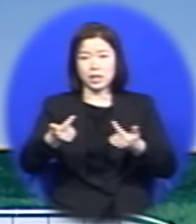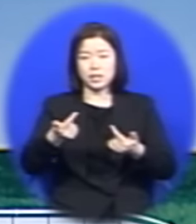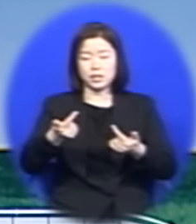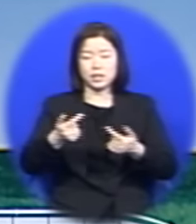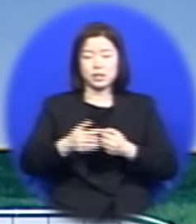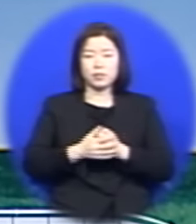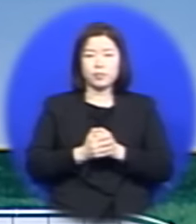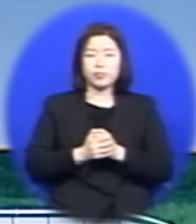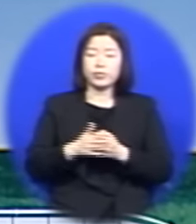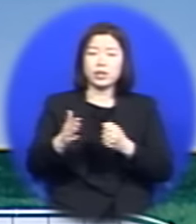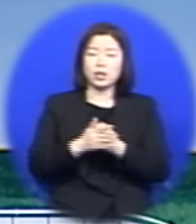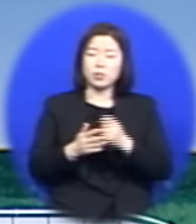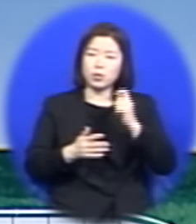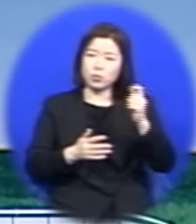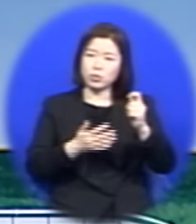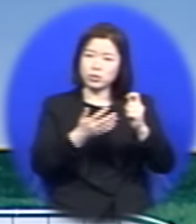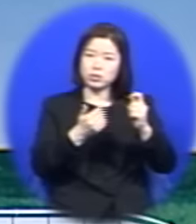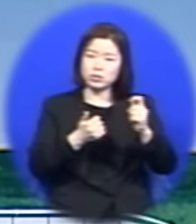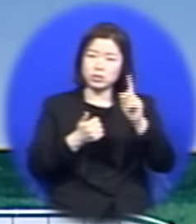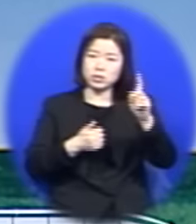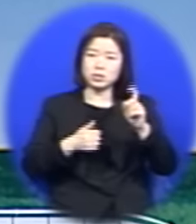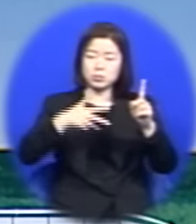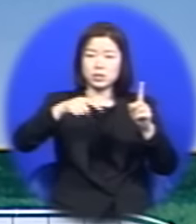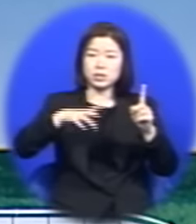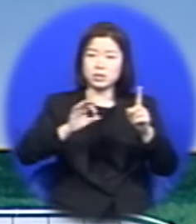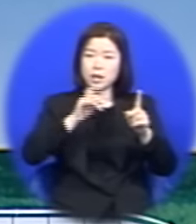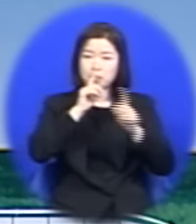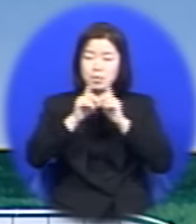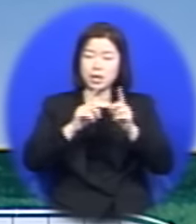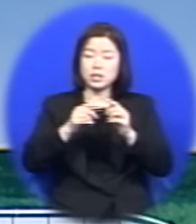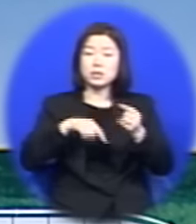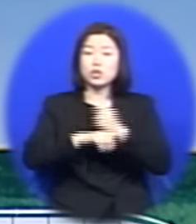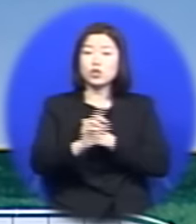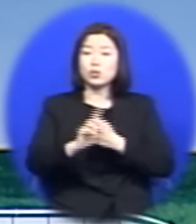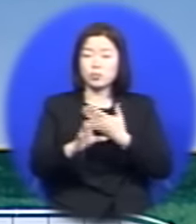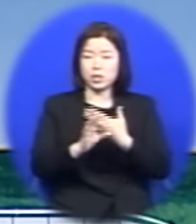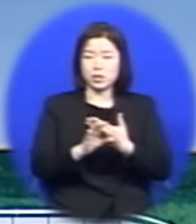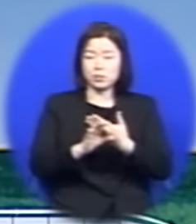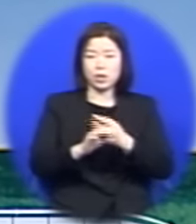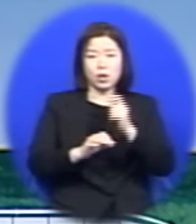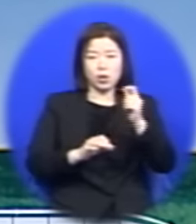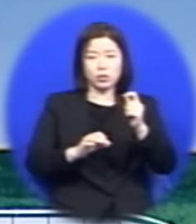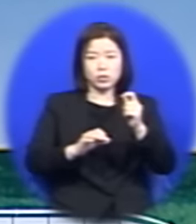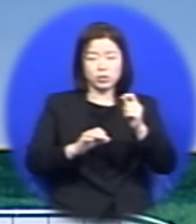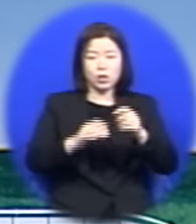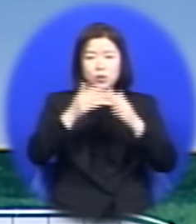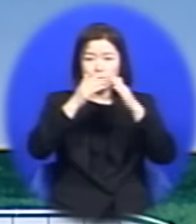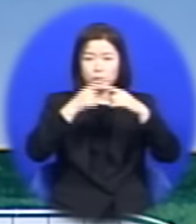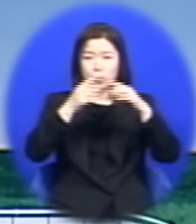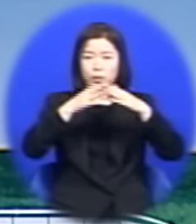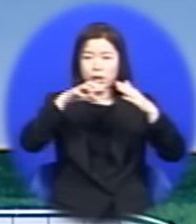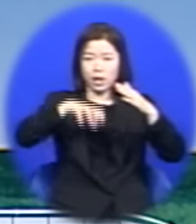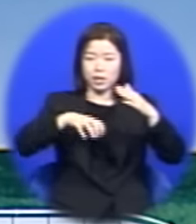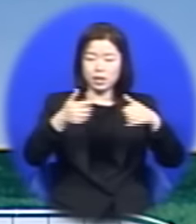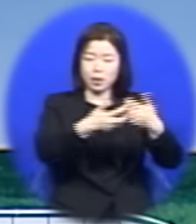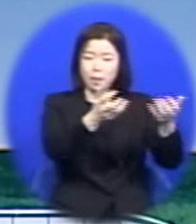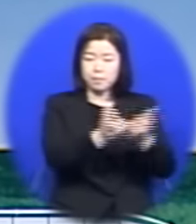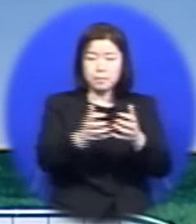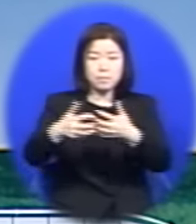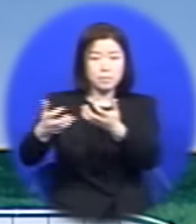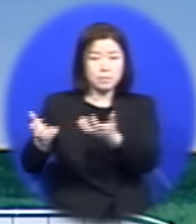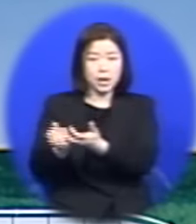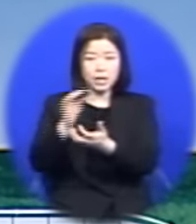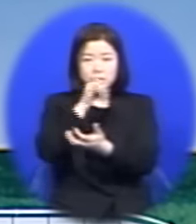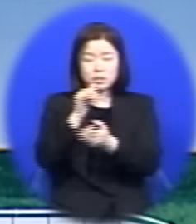여러분, 고린도전서 11장에서 이렇게 말씀하시는 이유는 고린도 교회에 파당이 있었기 때문입니다. 고린도